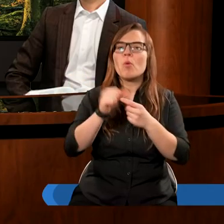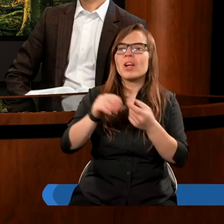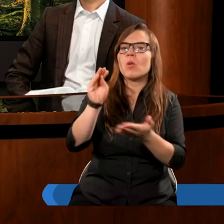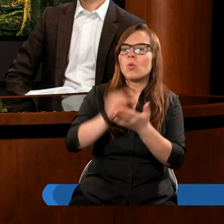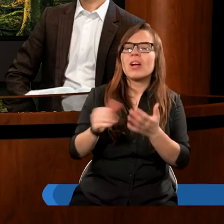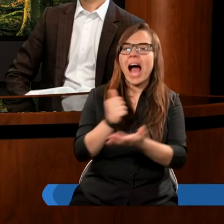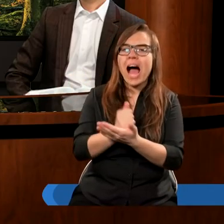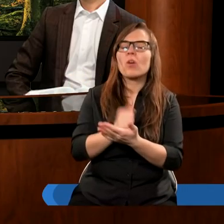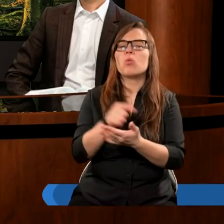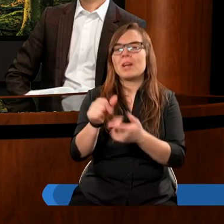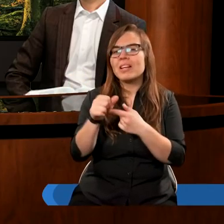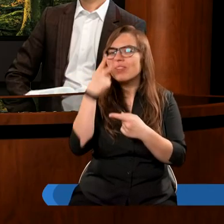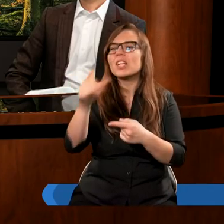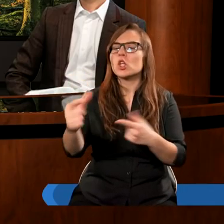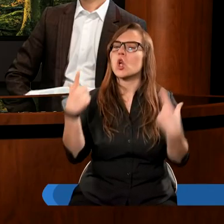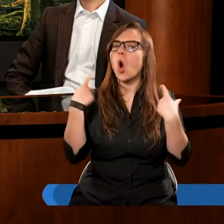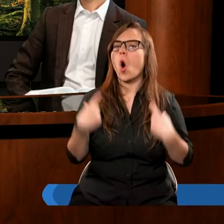argument.